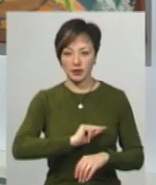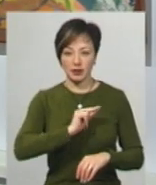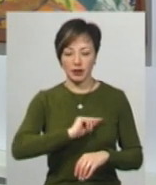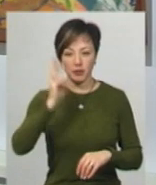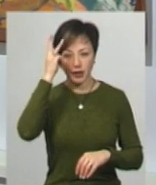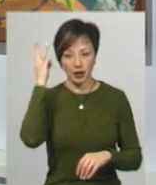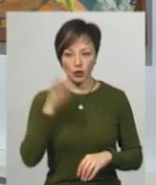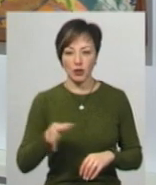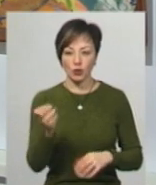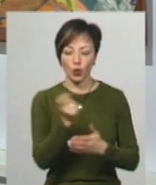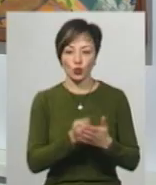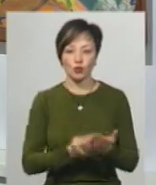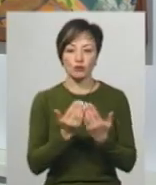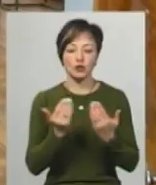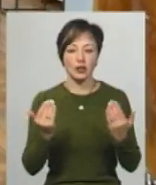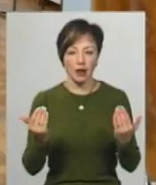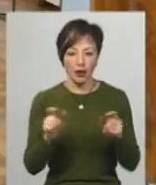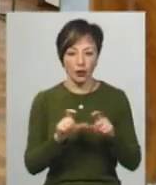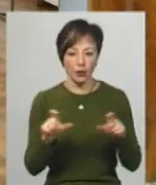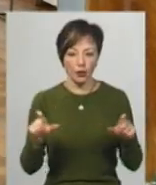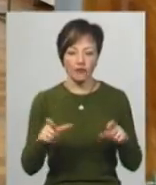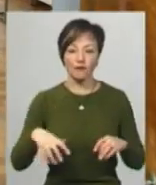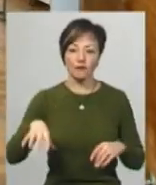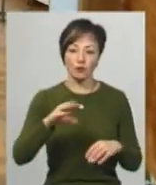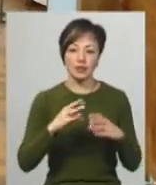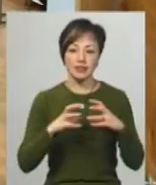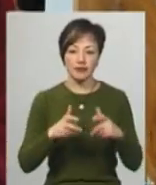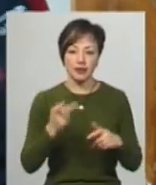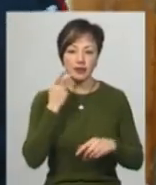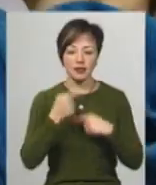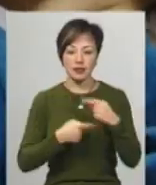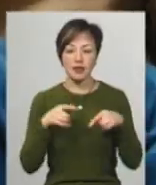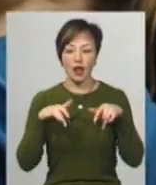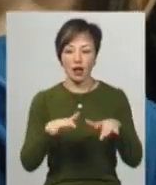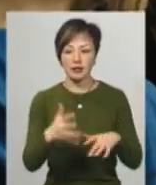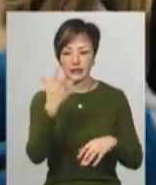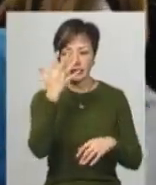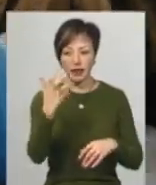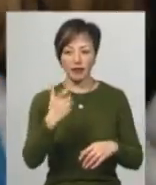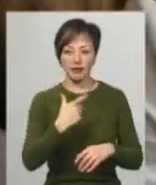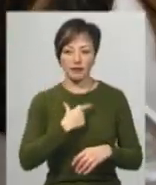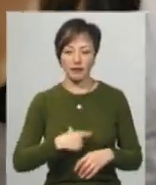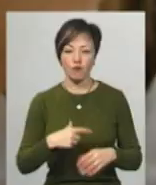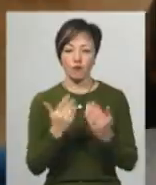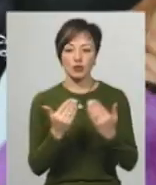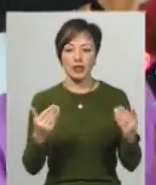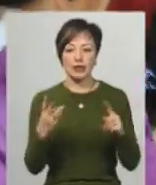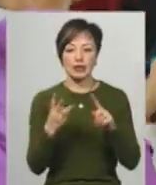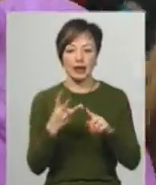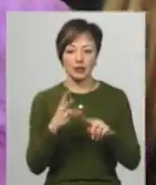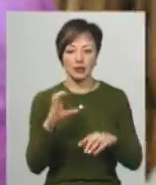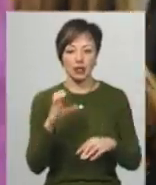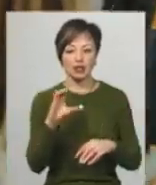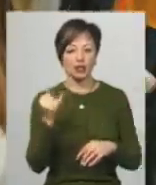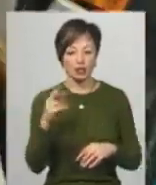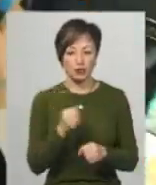Хмельницького обласного художнього музею Ольги Нікітіної, у всьому світі традиційна акція «Селфі у музеї» проводиться у третю середу січня. У